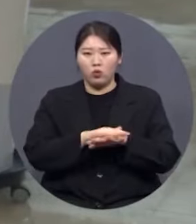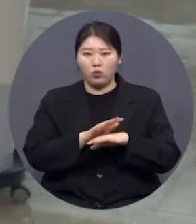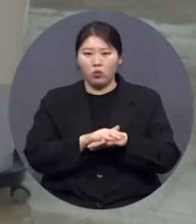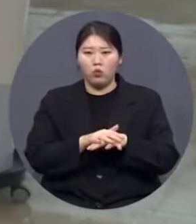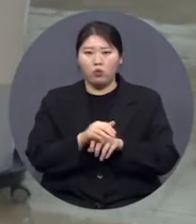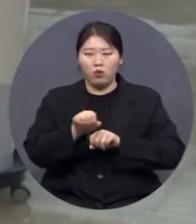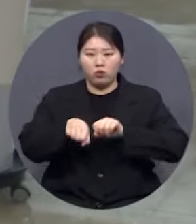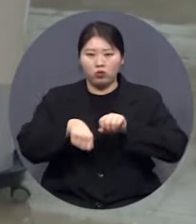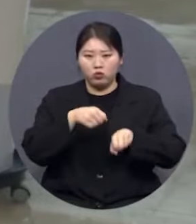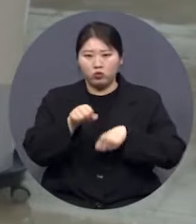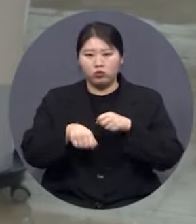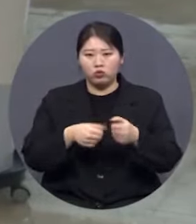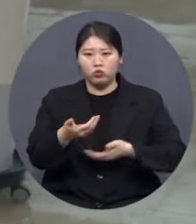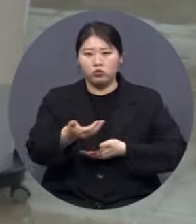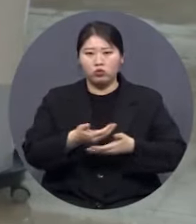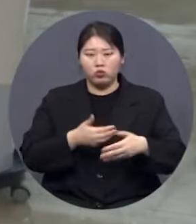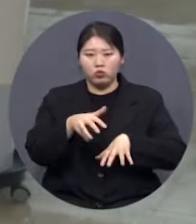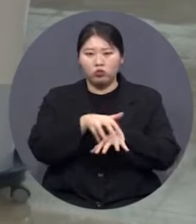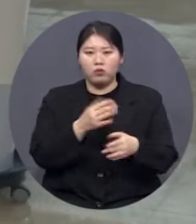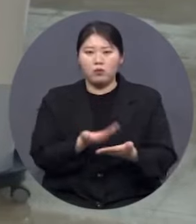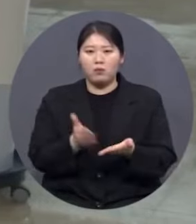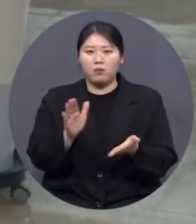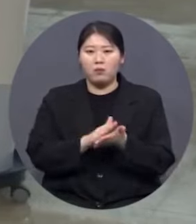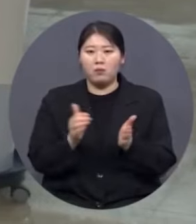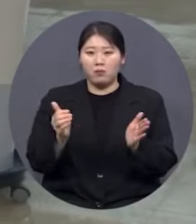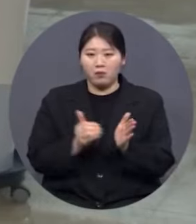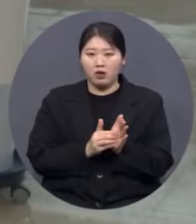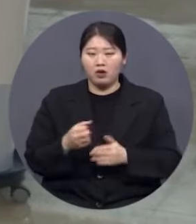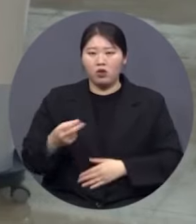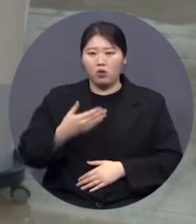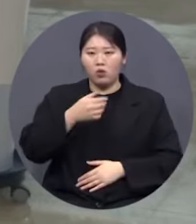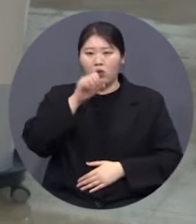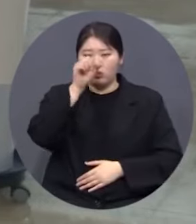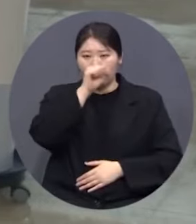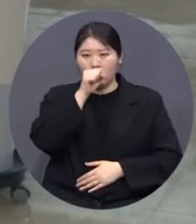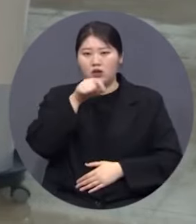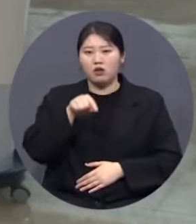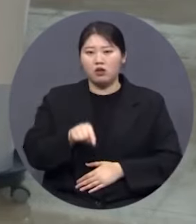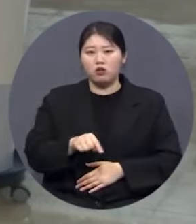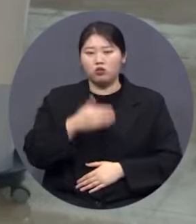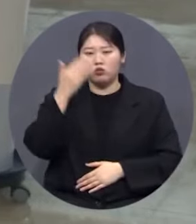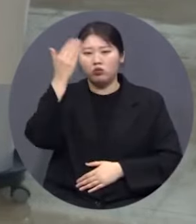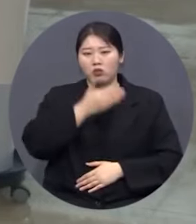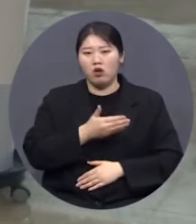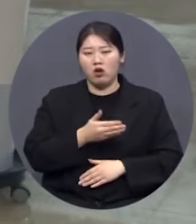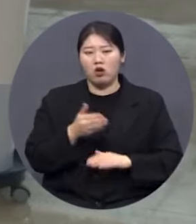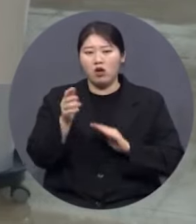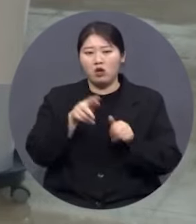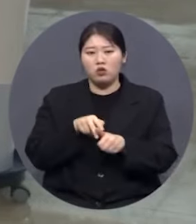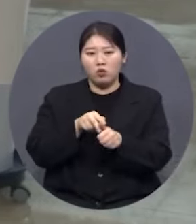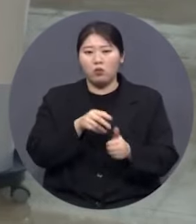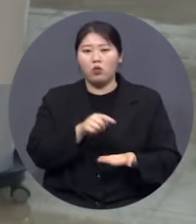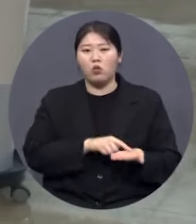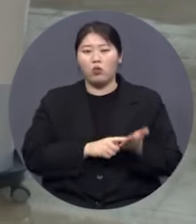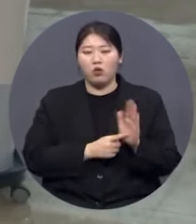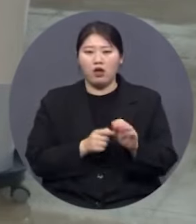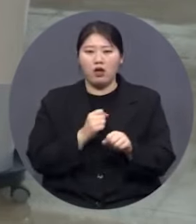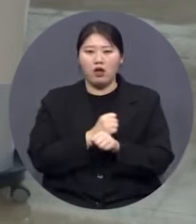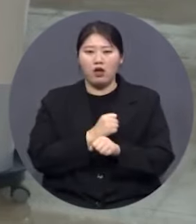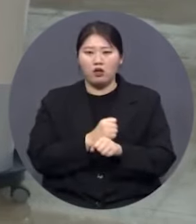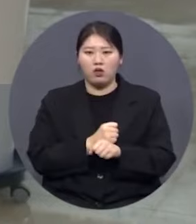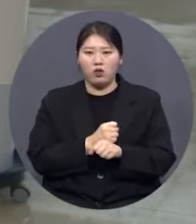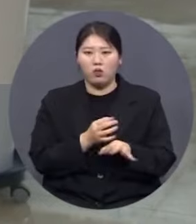개선하고 관광객 선호도가 높은 외식 서비스 가격에 대한 정보를 투명하게 공개해 제주 지역 고물가